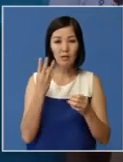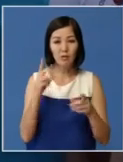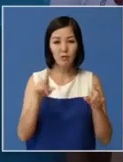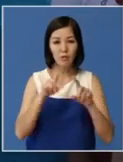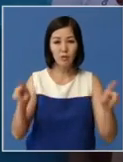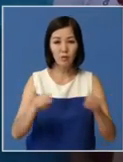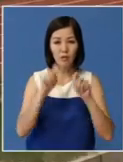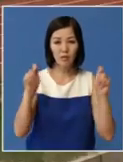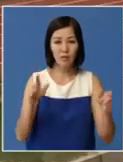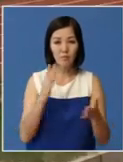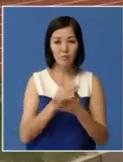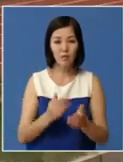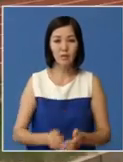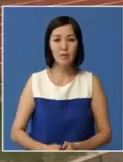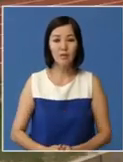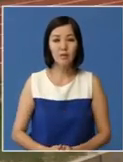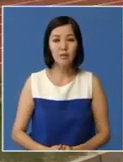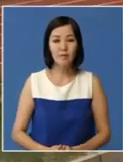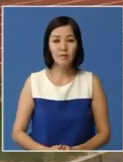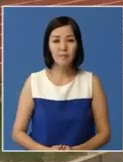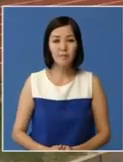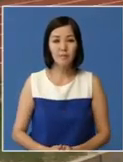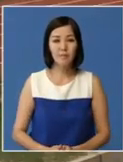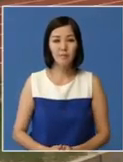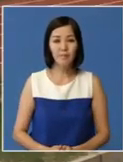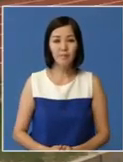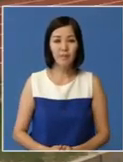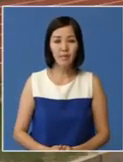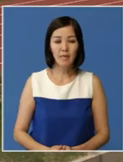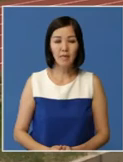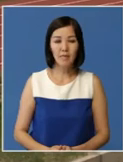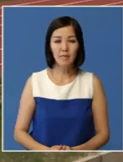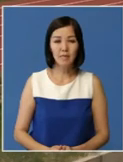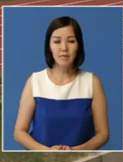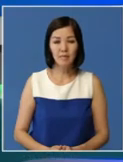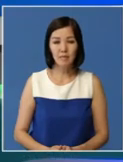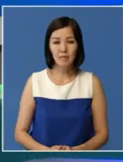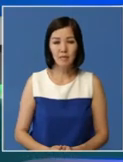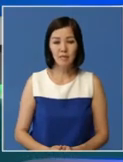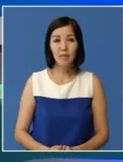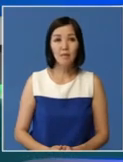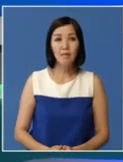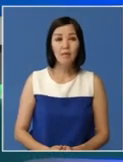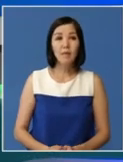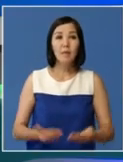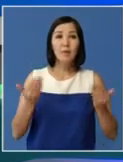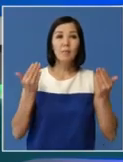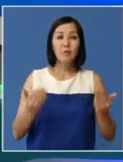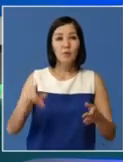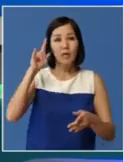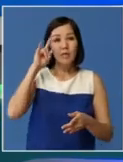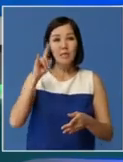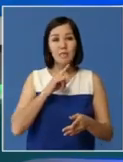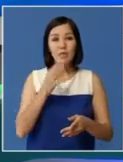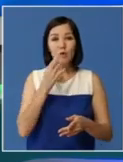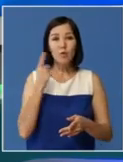іске қосылмақ. Гүлжанат Мақұлжанова, Жасланшын Генже, Абзал Нүсіпіп, Қарасай ауданынан. Бүгін елімізде ұлттық